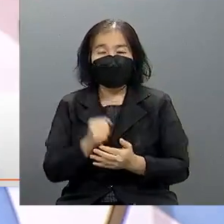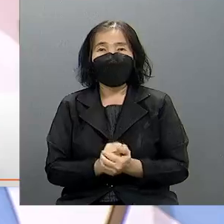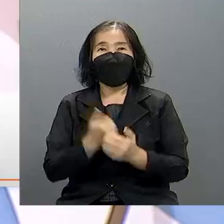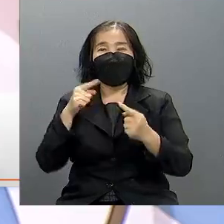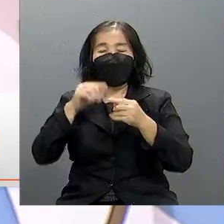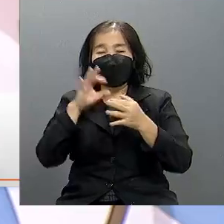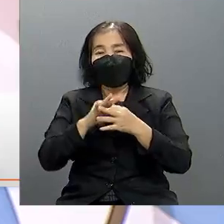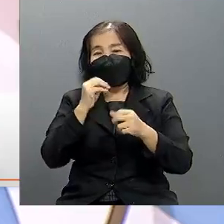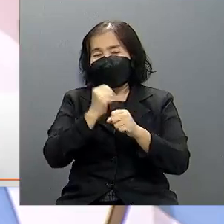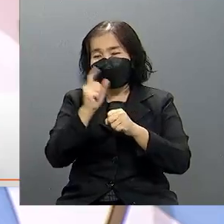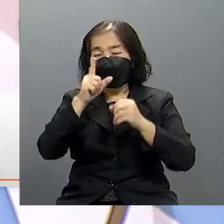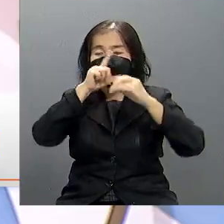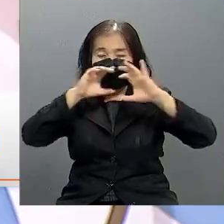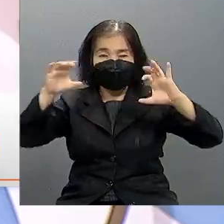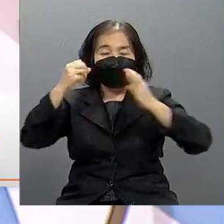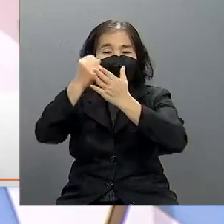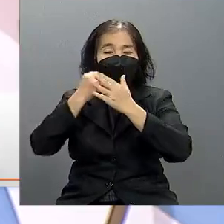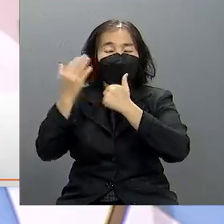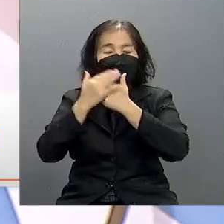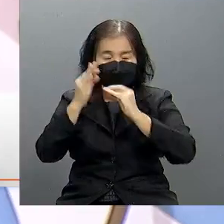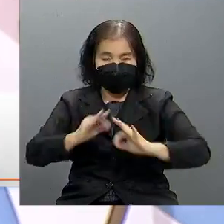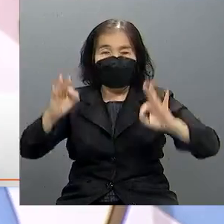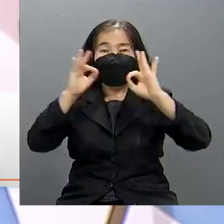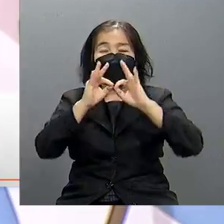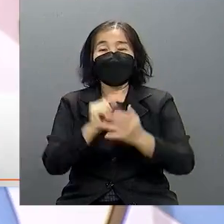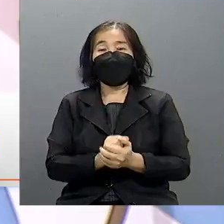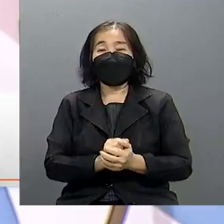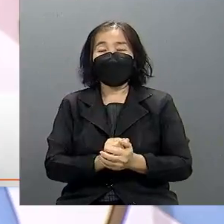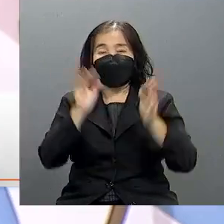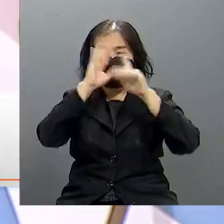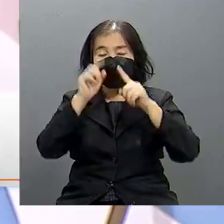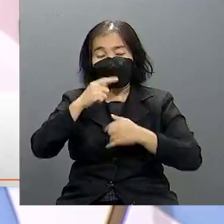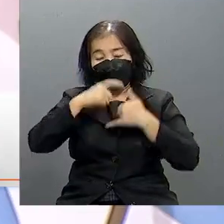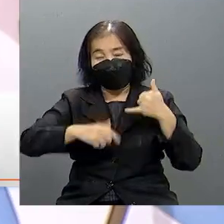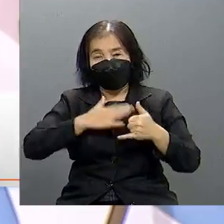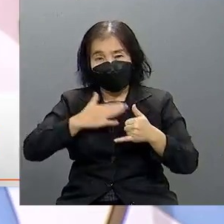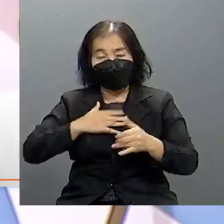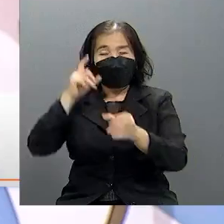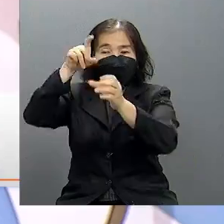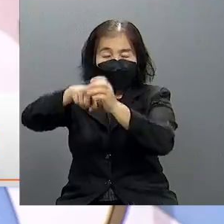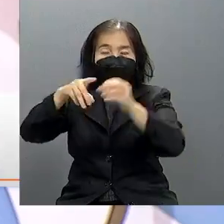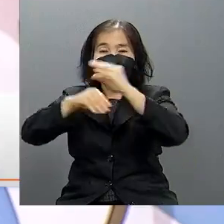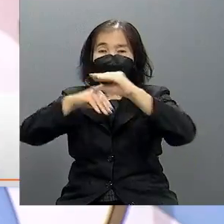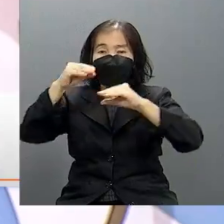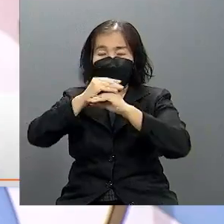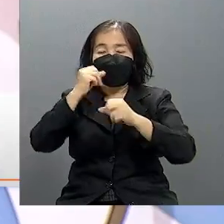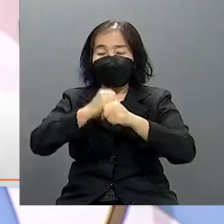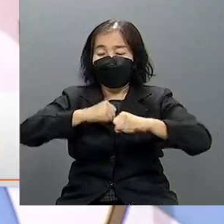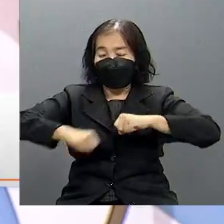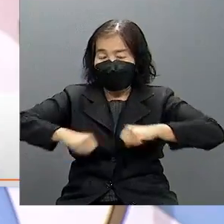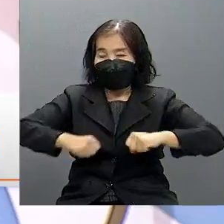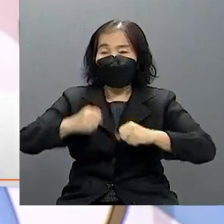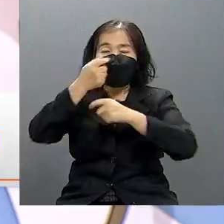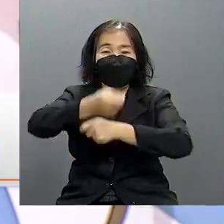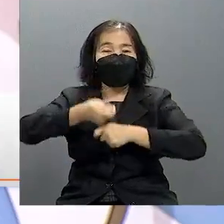าครัฐก็เป็นสิ่งที่สำคัญค่ะอย่างตัวคุณบีสเองนะคะก็ได้เข้าร่วมโครงการที่ชื่อว่า Young Smart Farmer โดยกรมส่งเสริมการเก